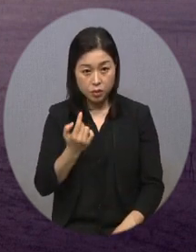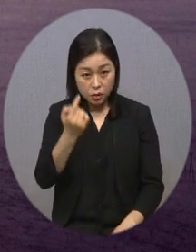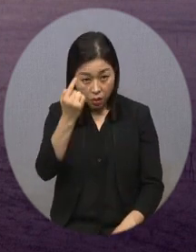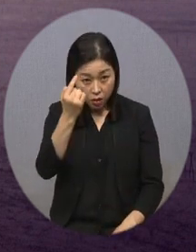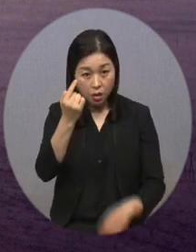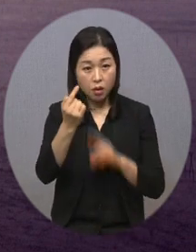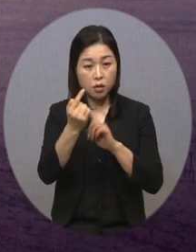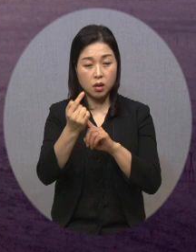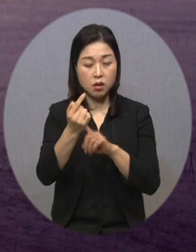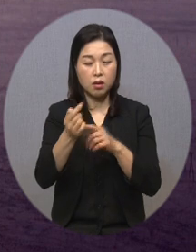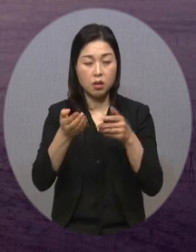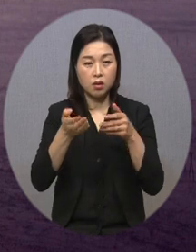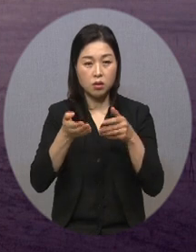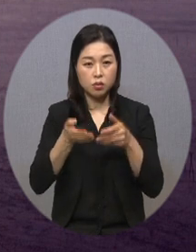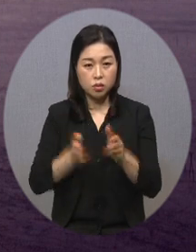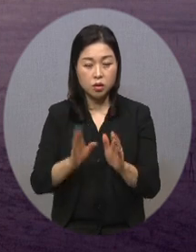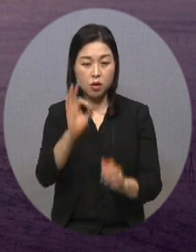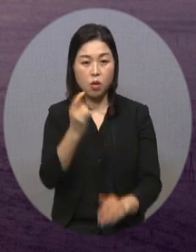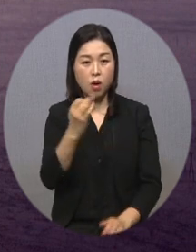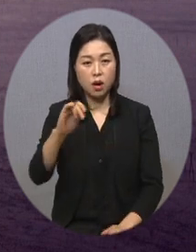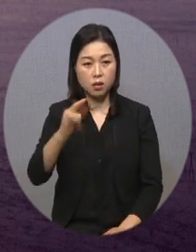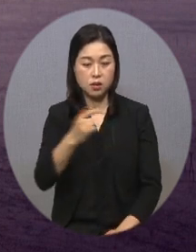도의원입니다. 시청자 여러분 반갑습니다.